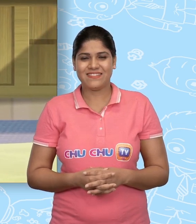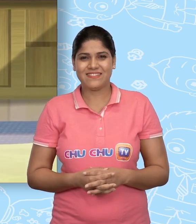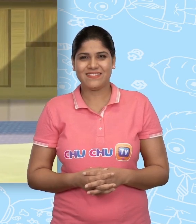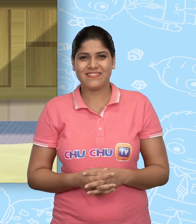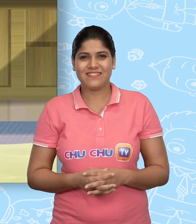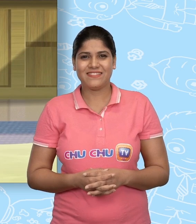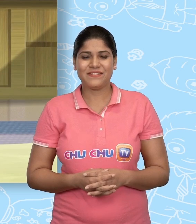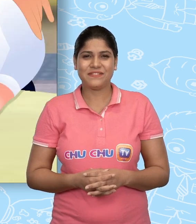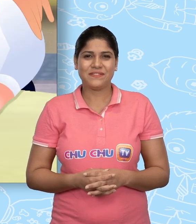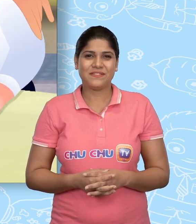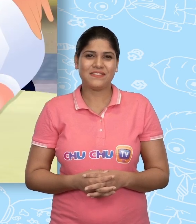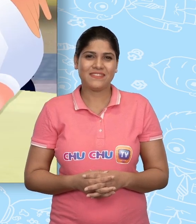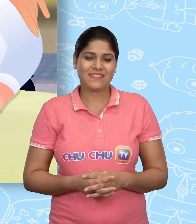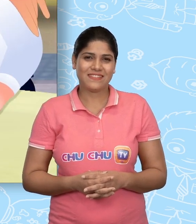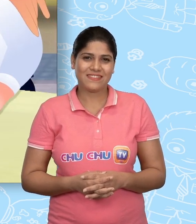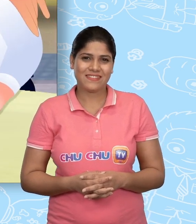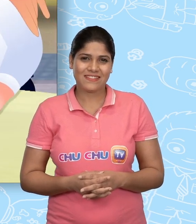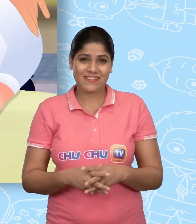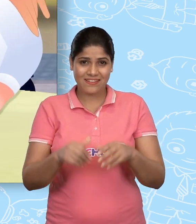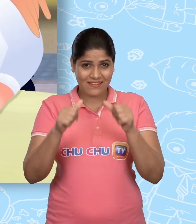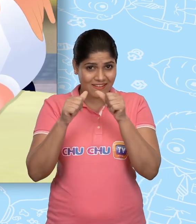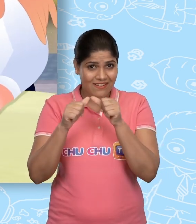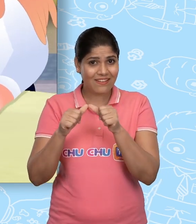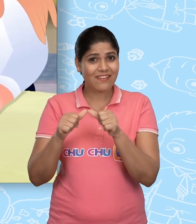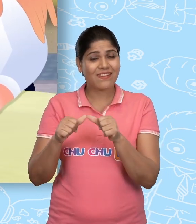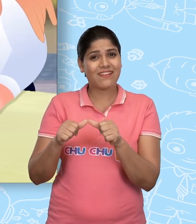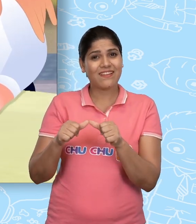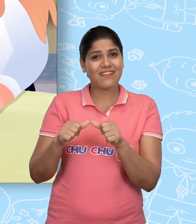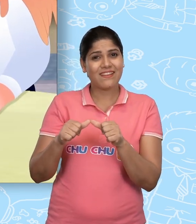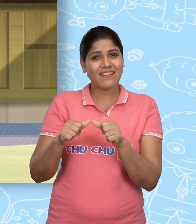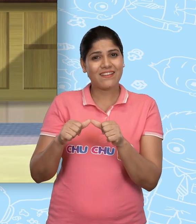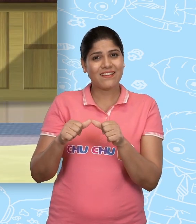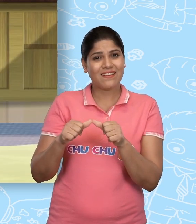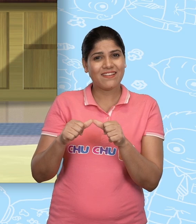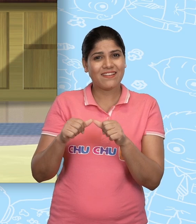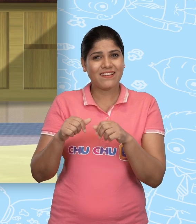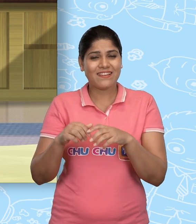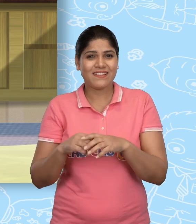ए,